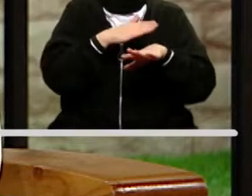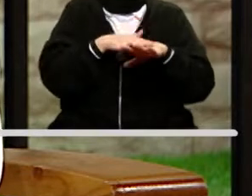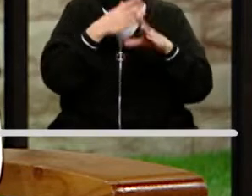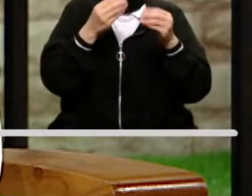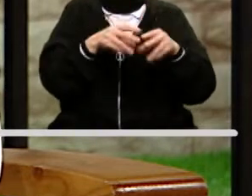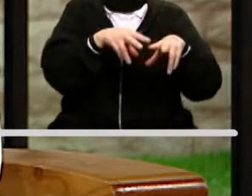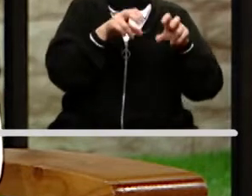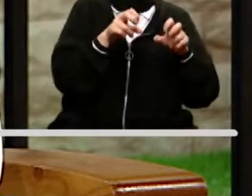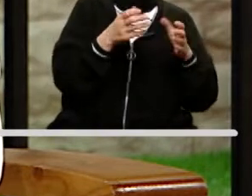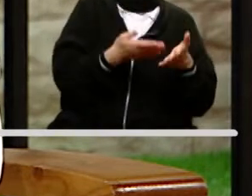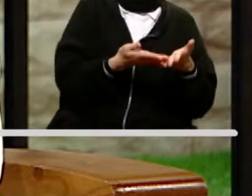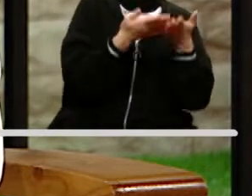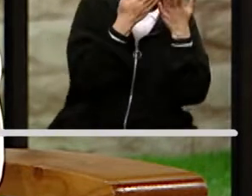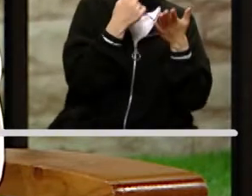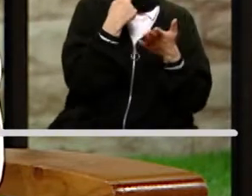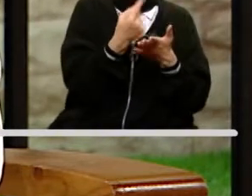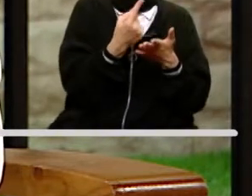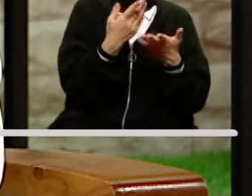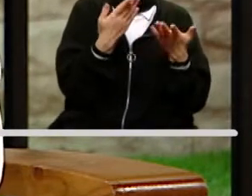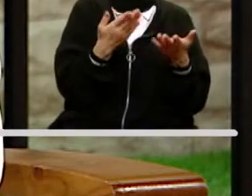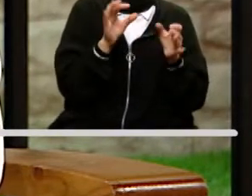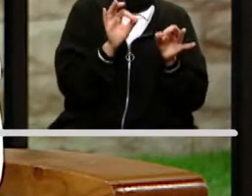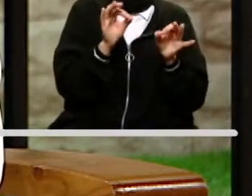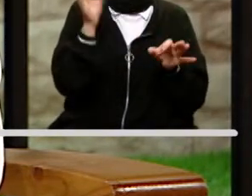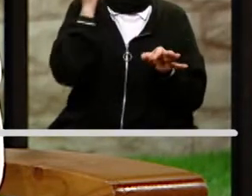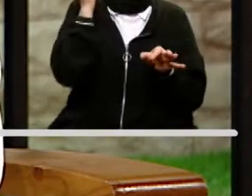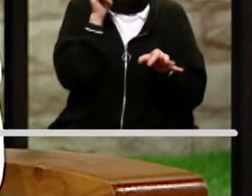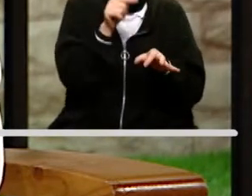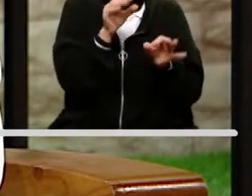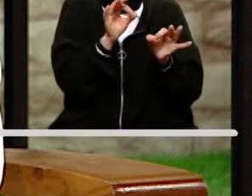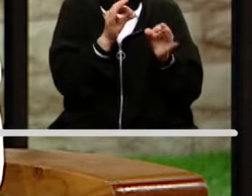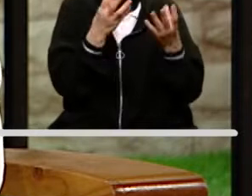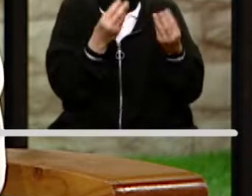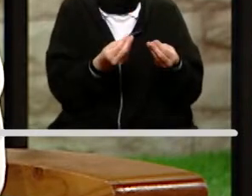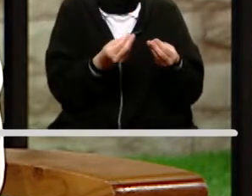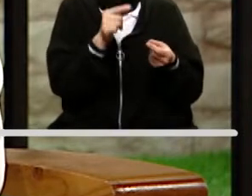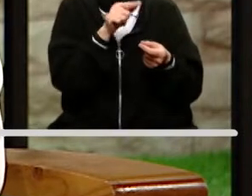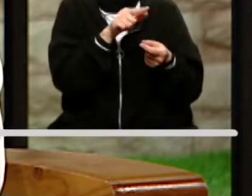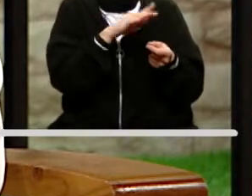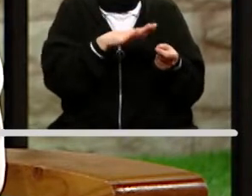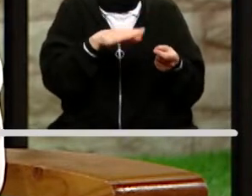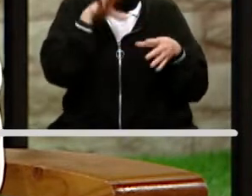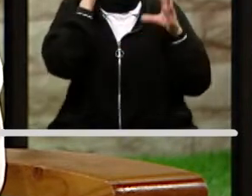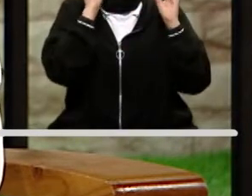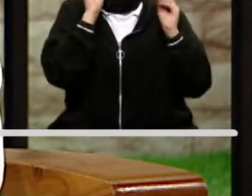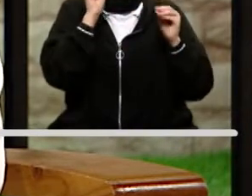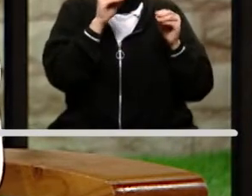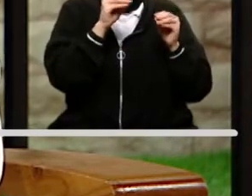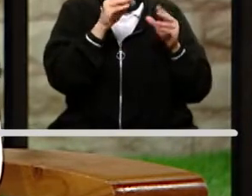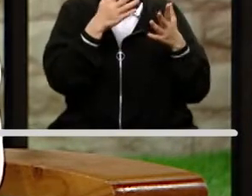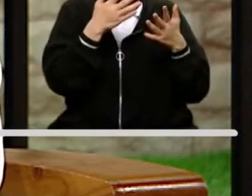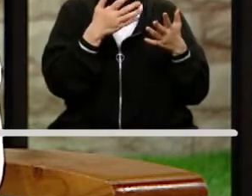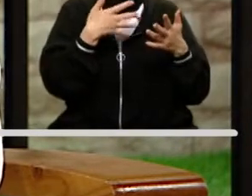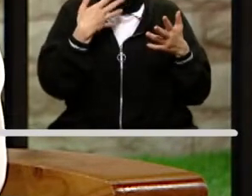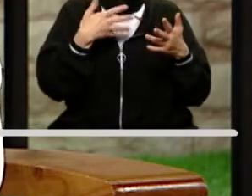istisna çocuklardır bunlar. Onun da fıtratı budur. Eğer çocuk çok öğrenmeye ilgisi yoksa, hani biraz daha hazıra bekliyorsa, elbette ki